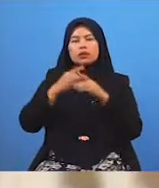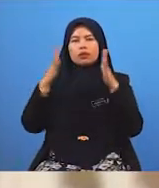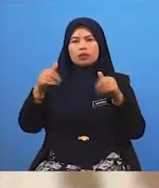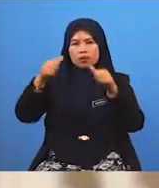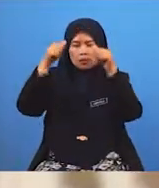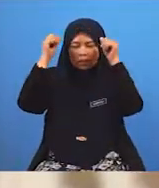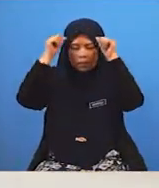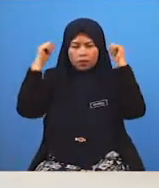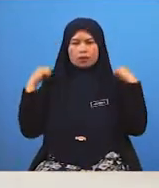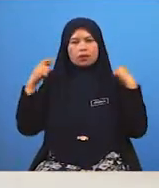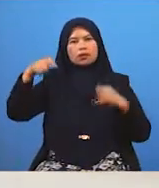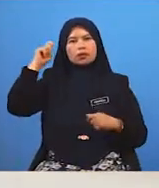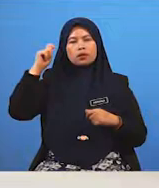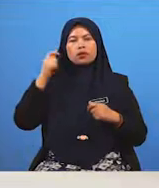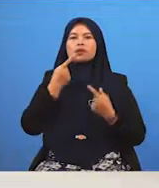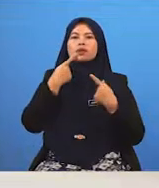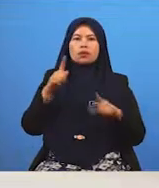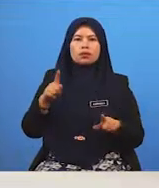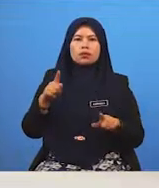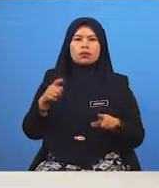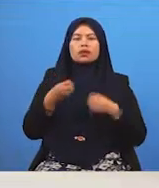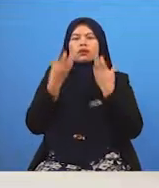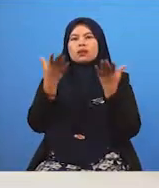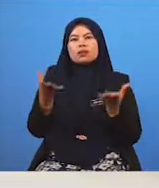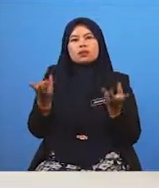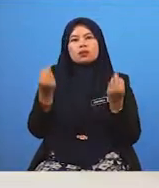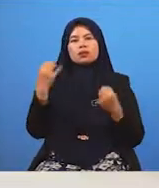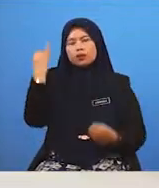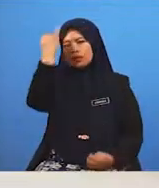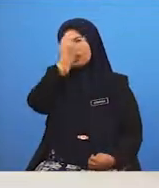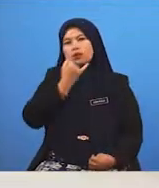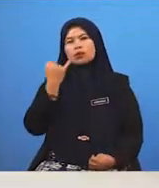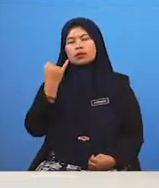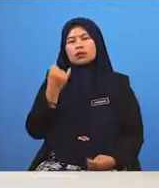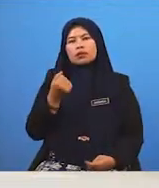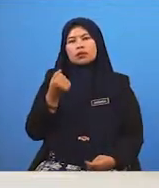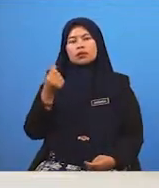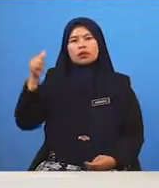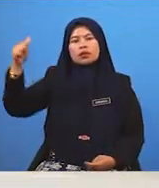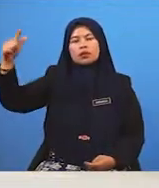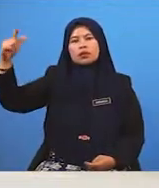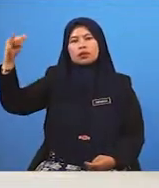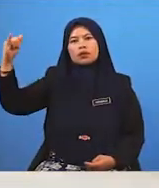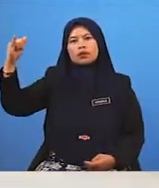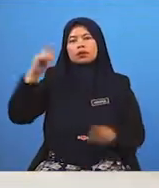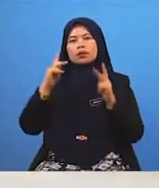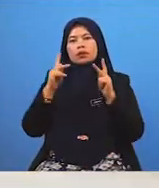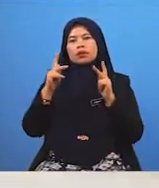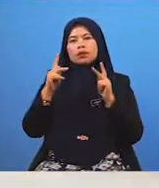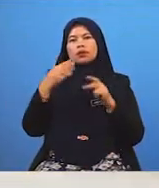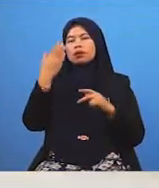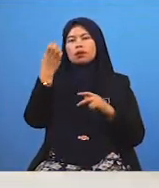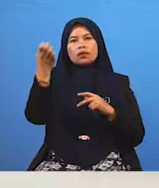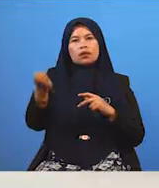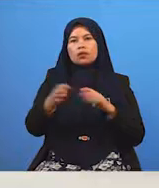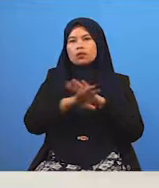keindahan dunia ini?" Sayyidina Ali kemudian berkata, "Engkau tidak sanggup menceritakan keindahan dunia,